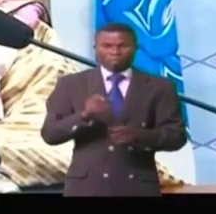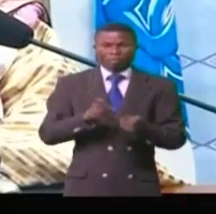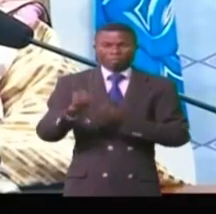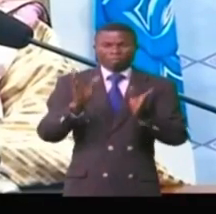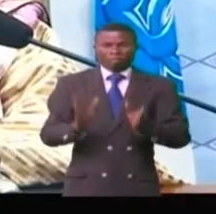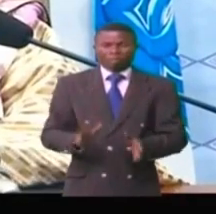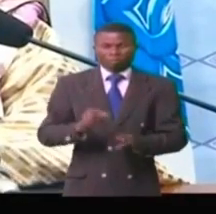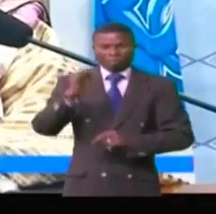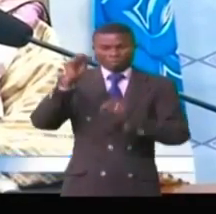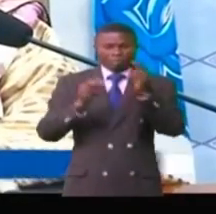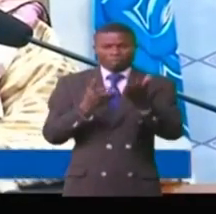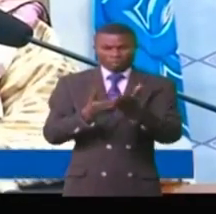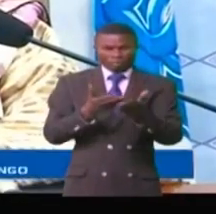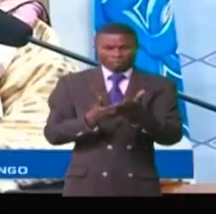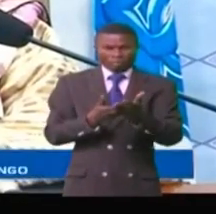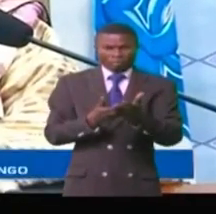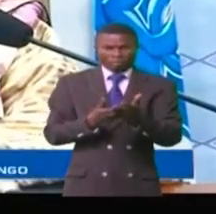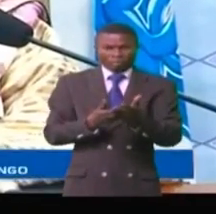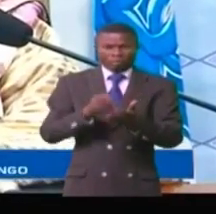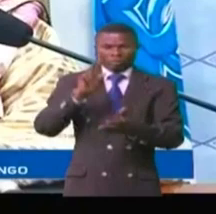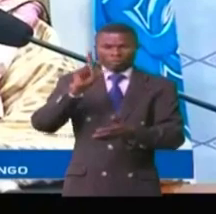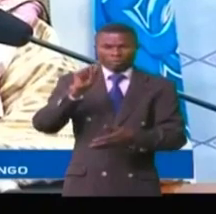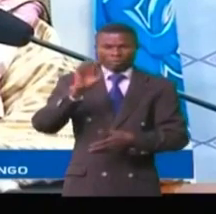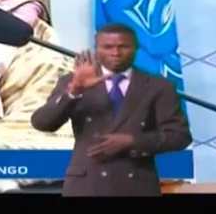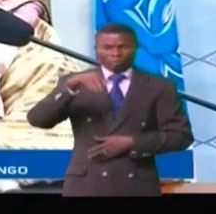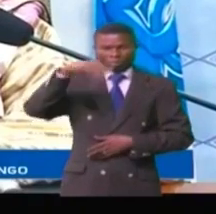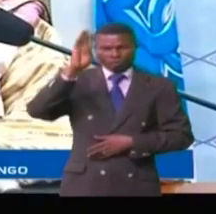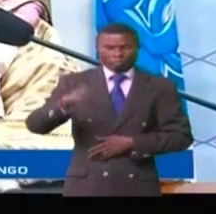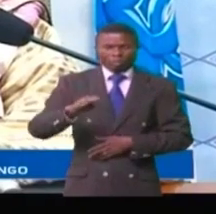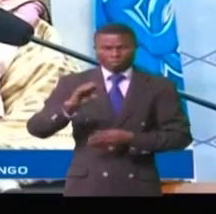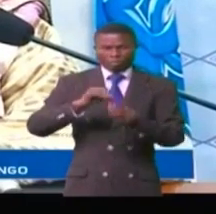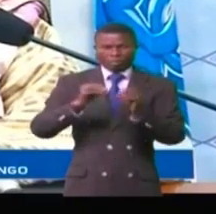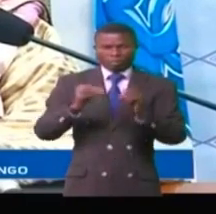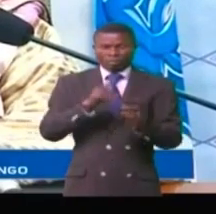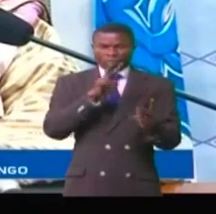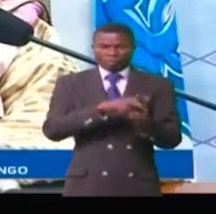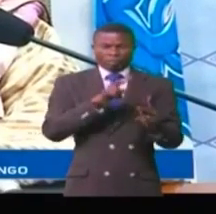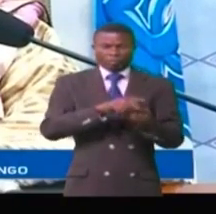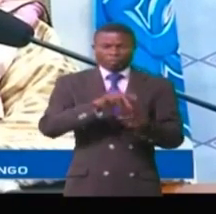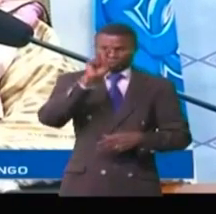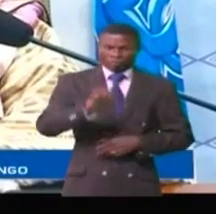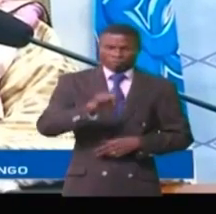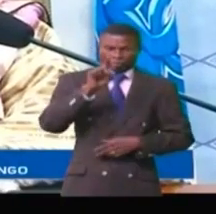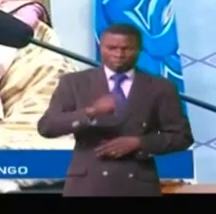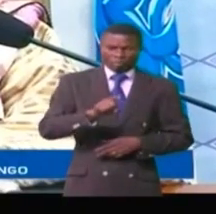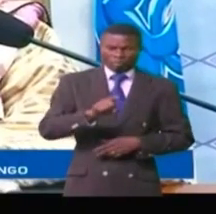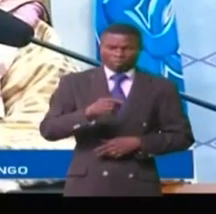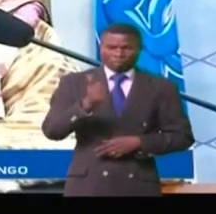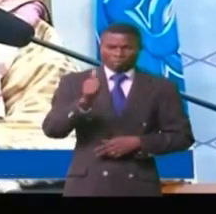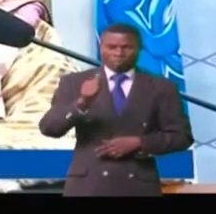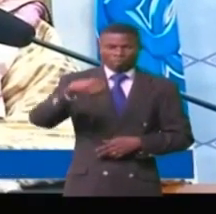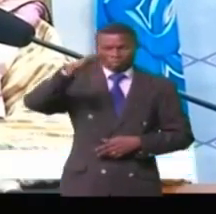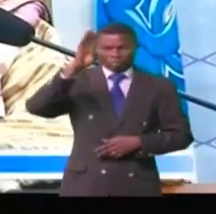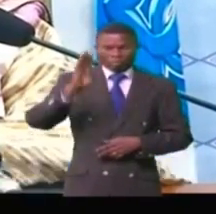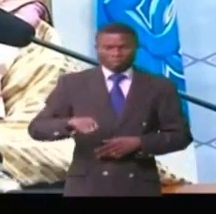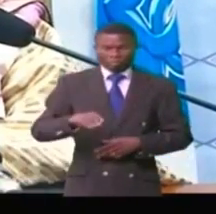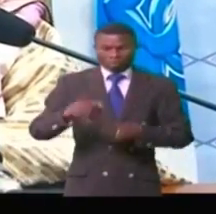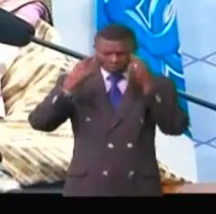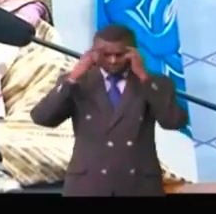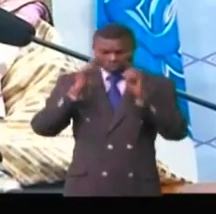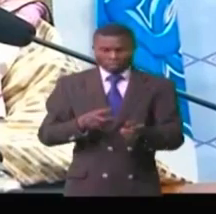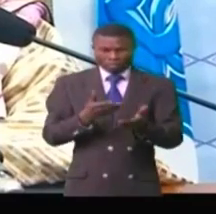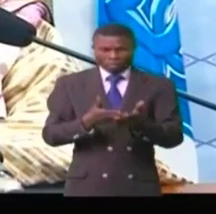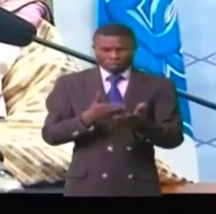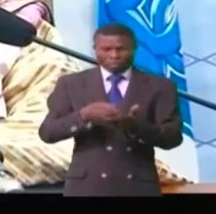à son niveau de 25% et du coefficient de la réserve obligatoire au niveau de 10%, c'est une mesure